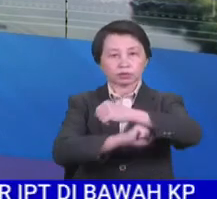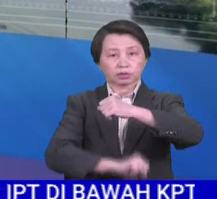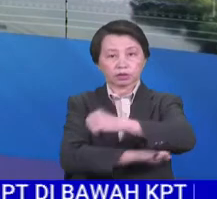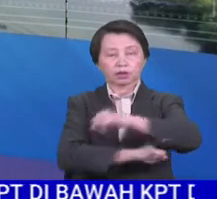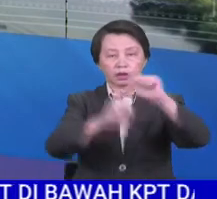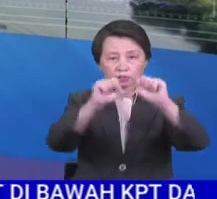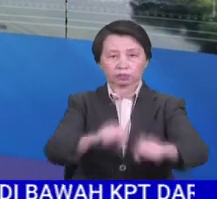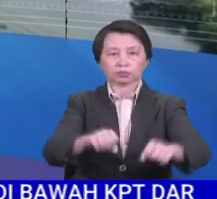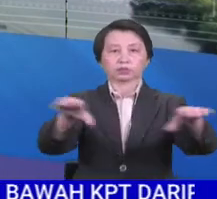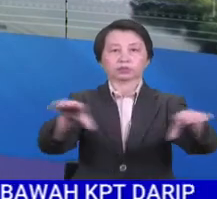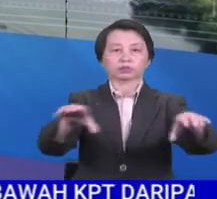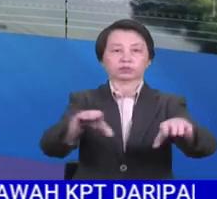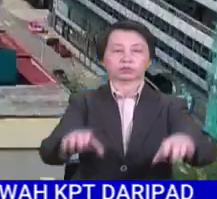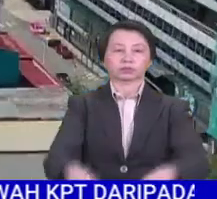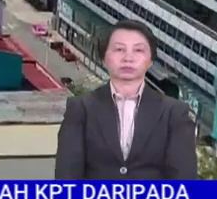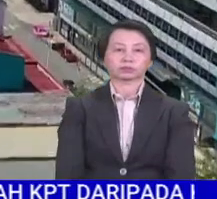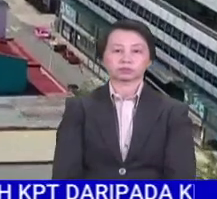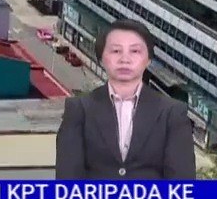dapat